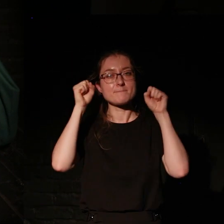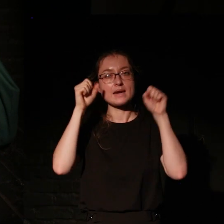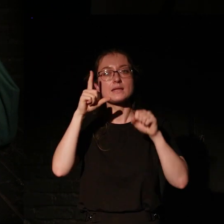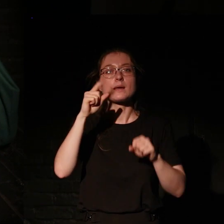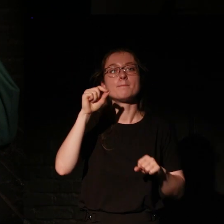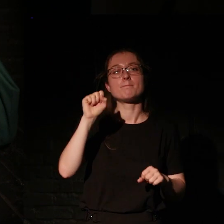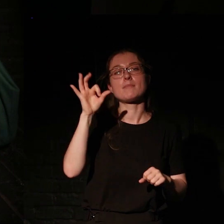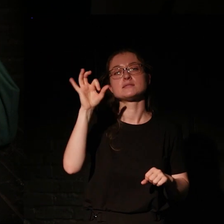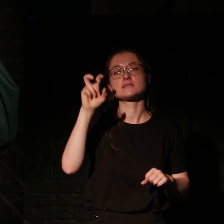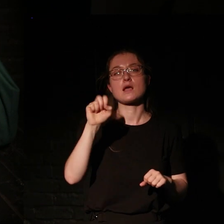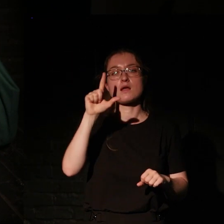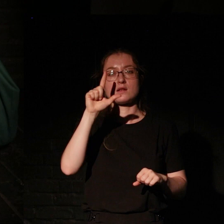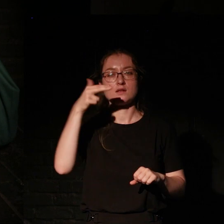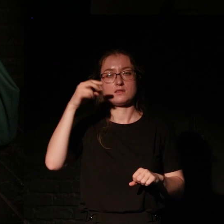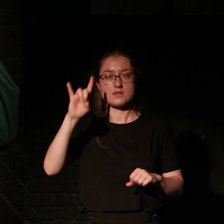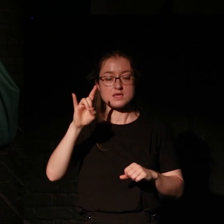bo powiedzmy